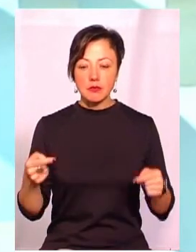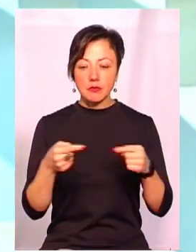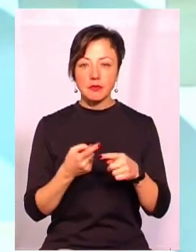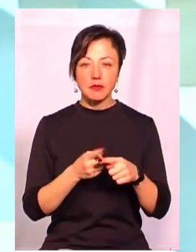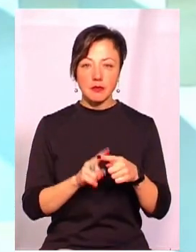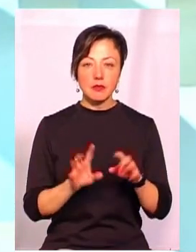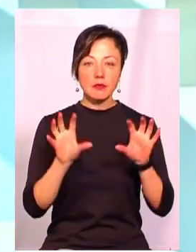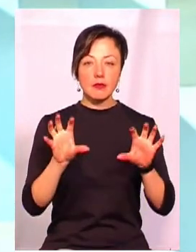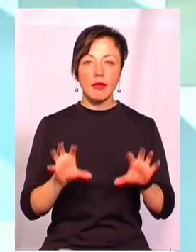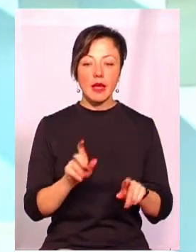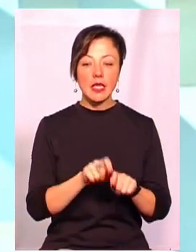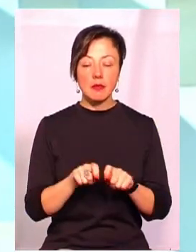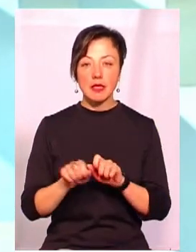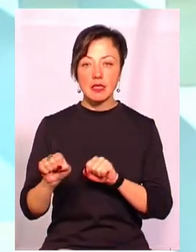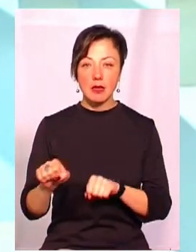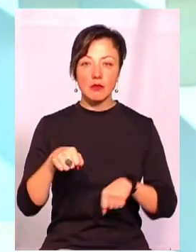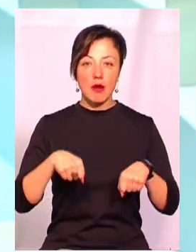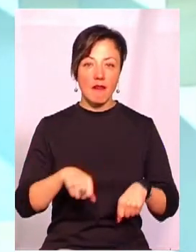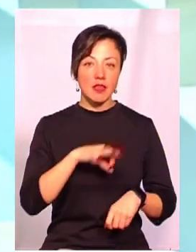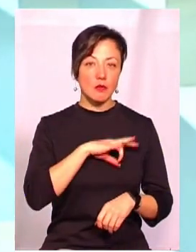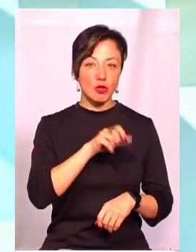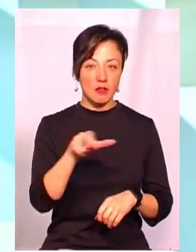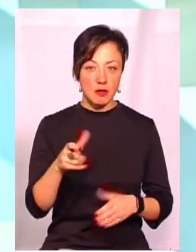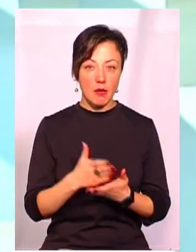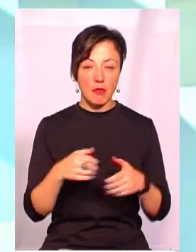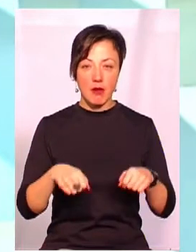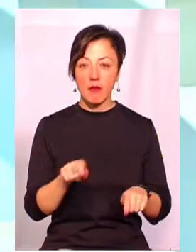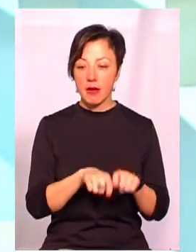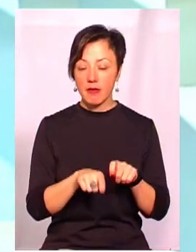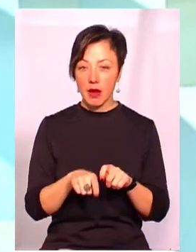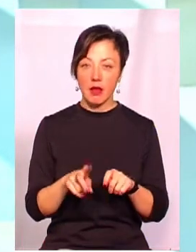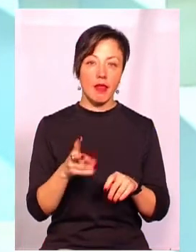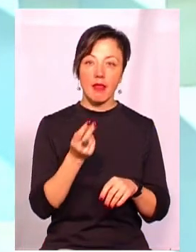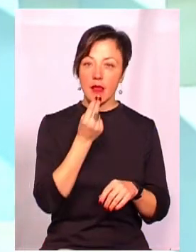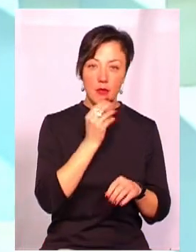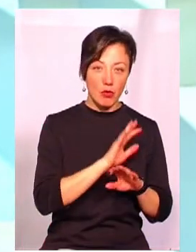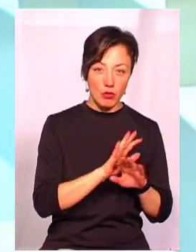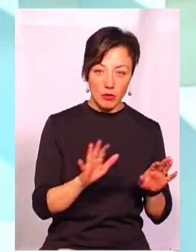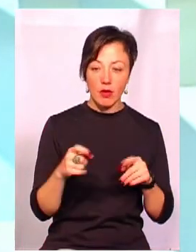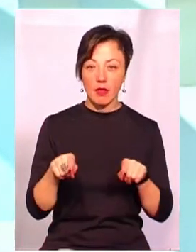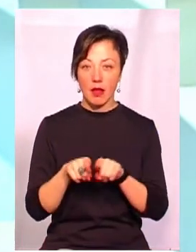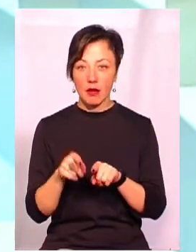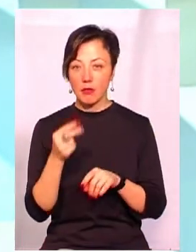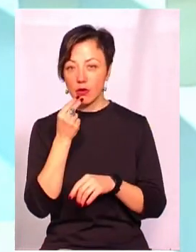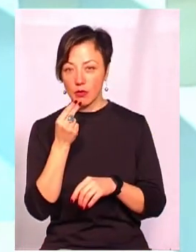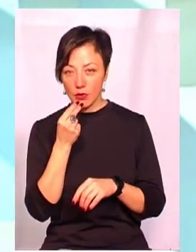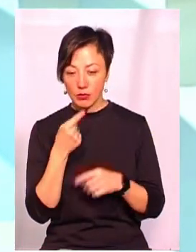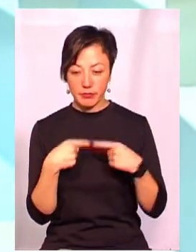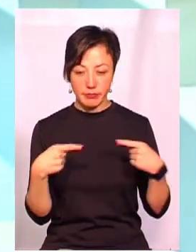цього закону, інспекція захисту прав споживачів має право перевіряти як непродовольчу групу, так і продовольчу.